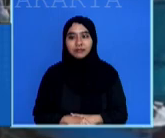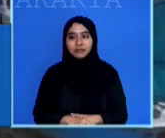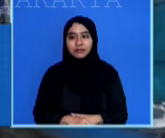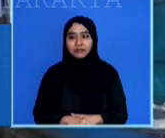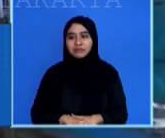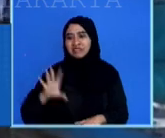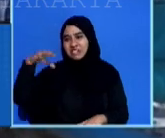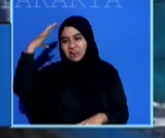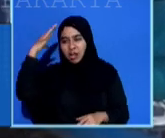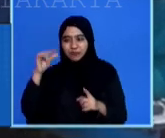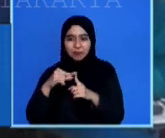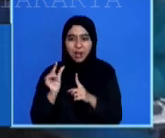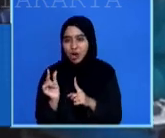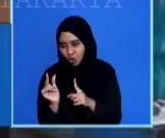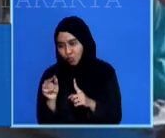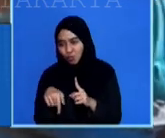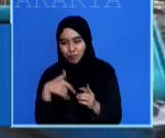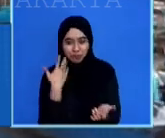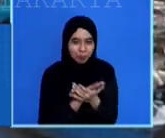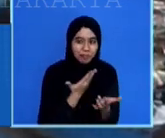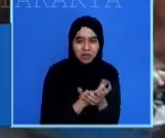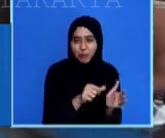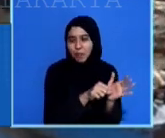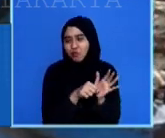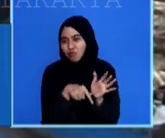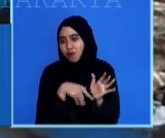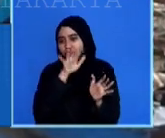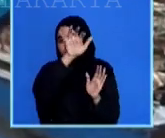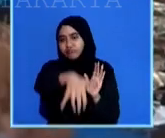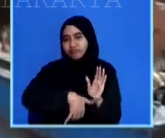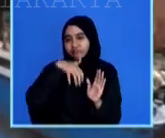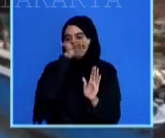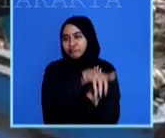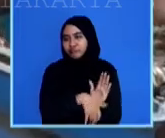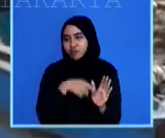Kita bantuan ekskavator untuk mengurai sampah yang nanti bisa